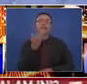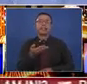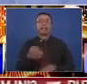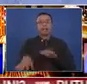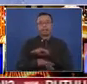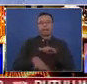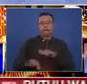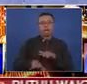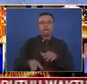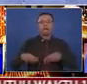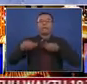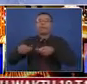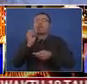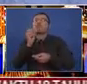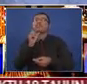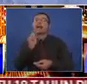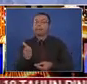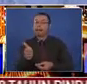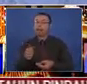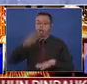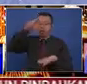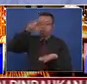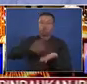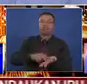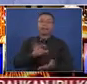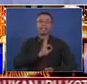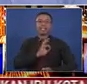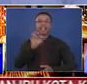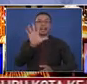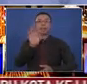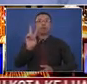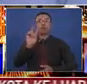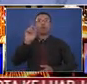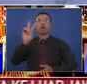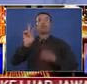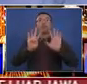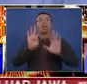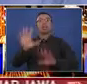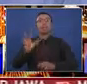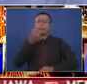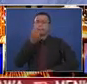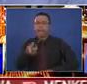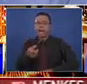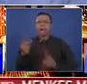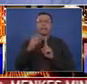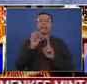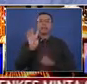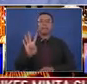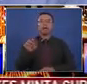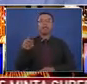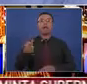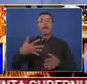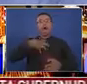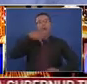mendasarnya dan diberikannya pada siapa kepr 52 tahun 5 menyata eksplisit di pasal 4